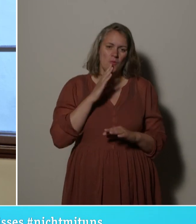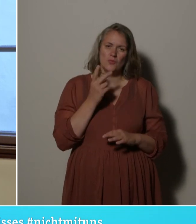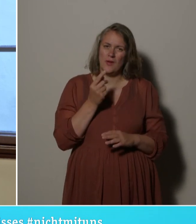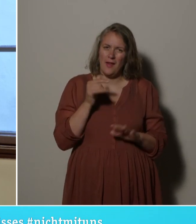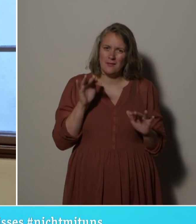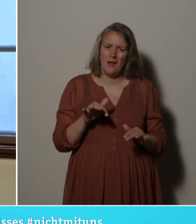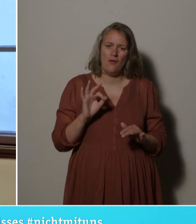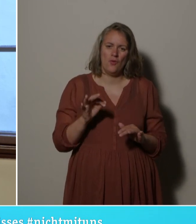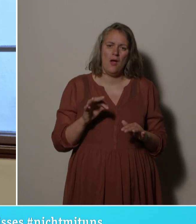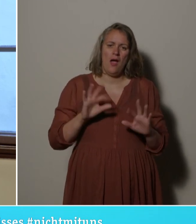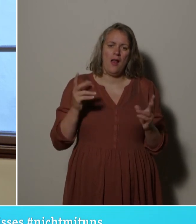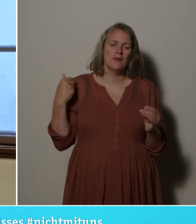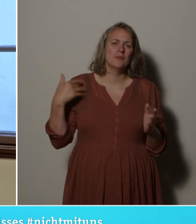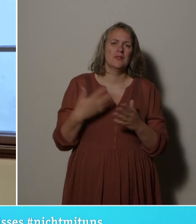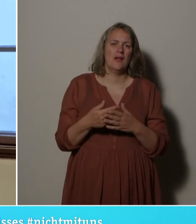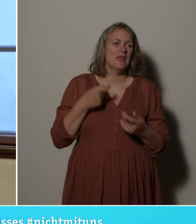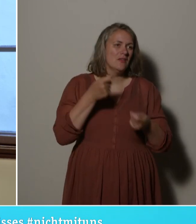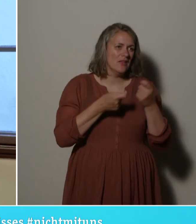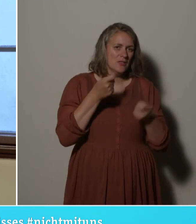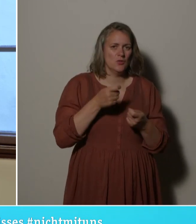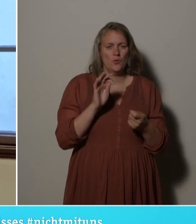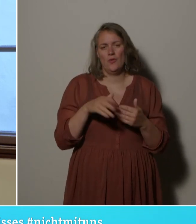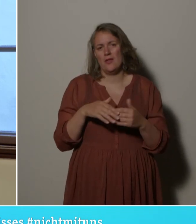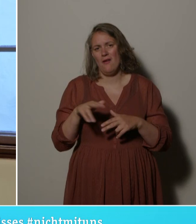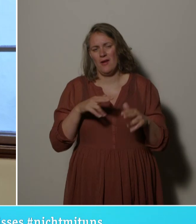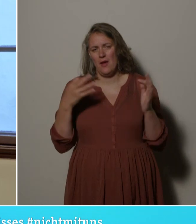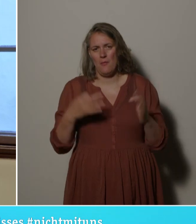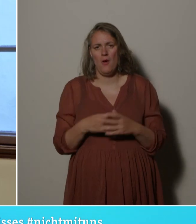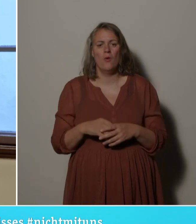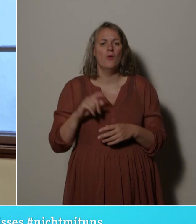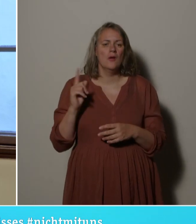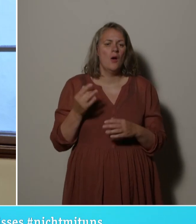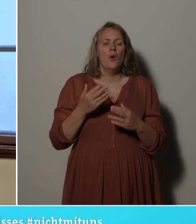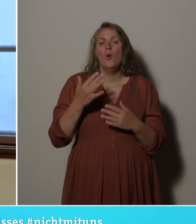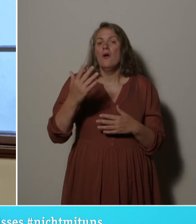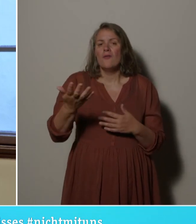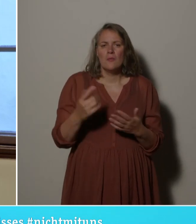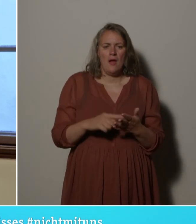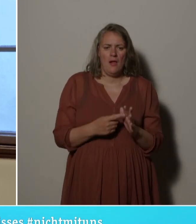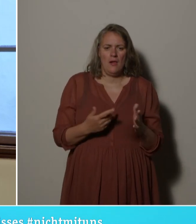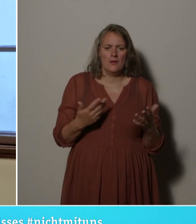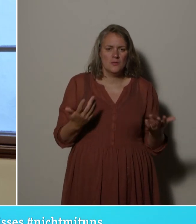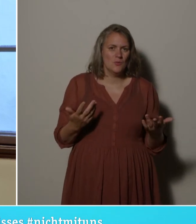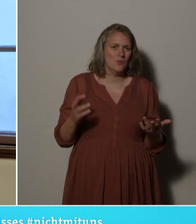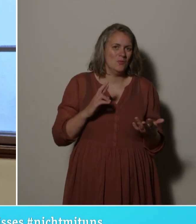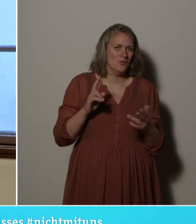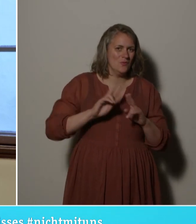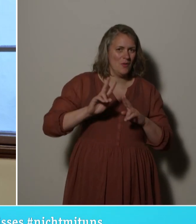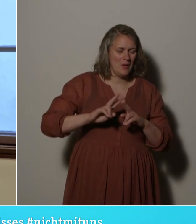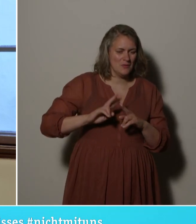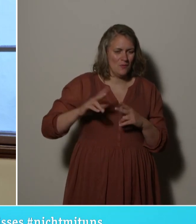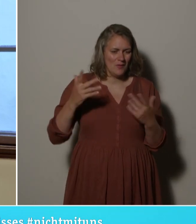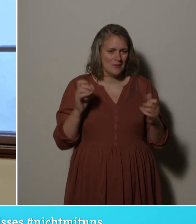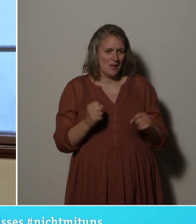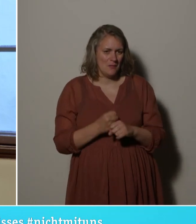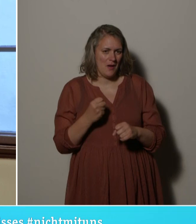übrig bleiben, um unsere Investitionen zu tätigen für den Nahverkehr und auch irgendwann mal vielleicht sogar die Verbesserungen in Angriff zu